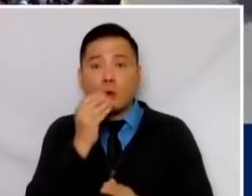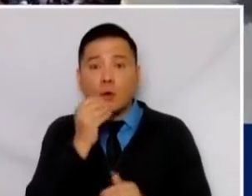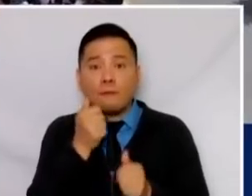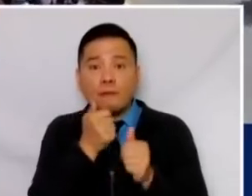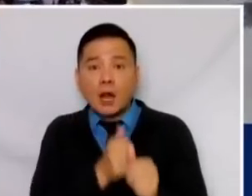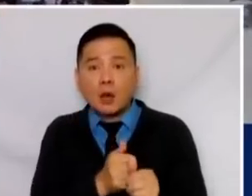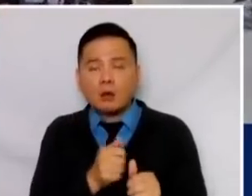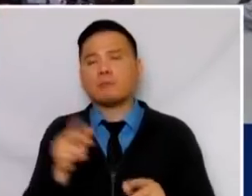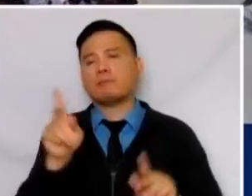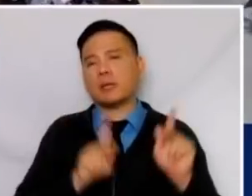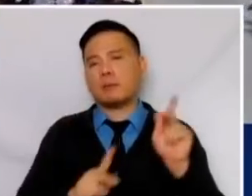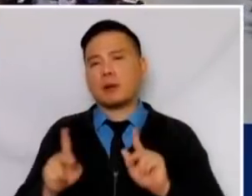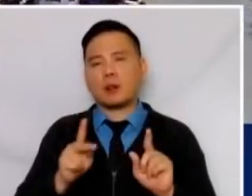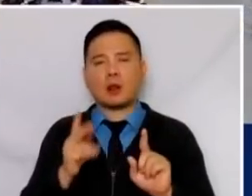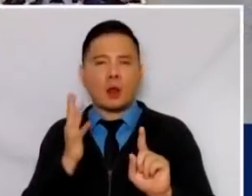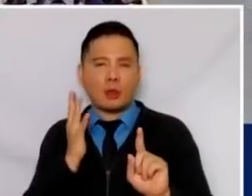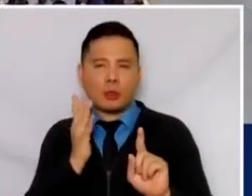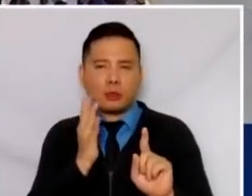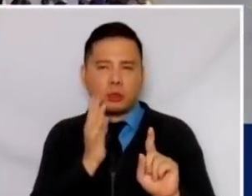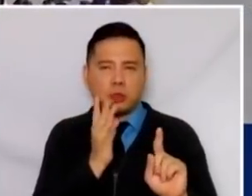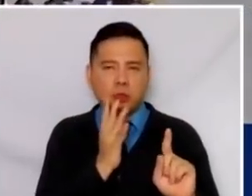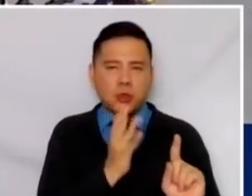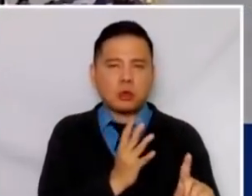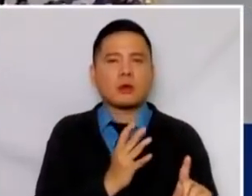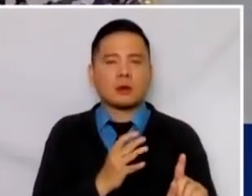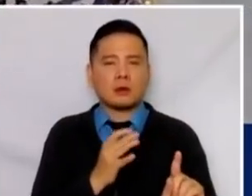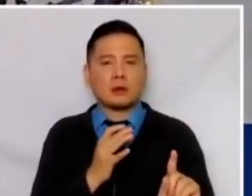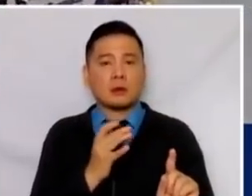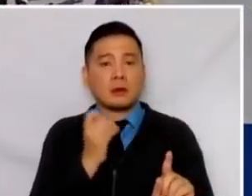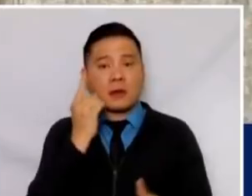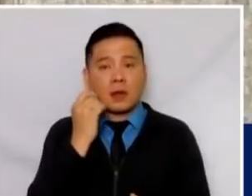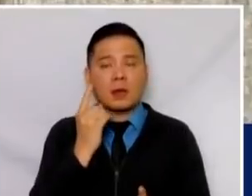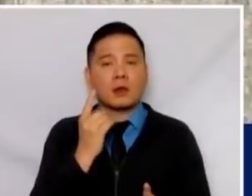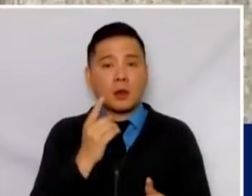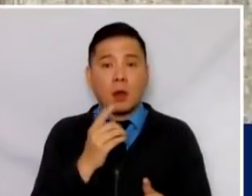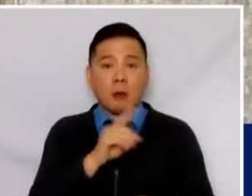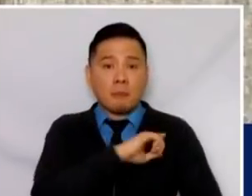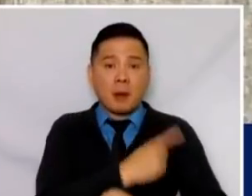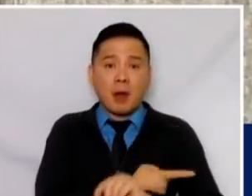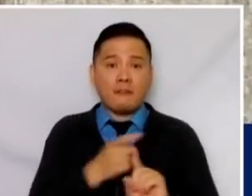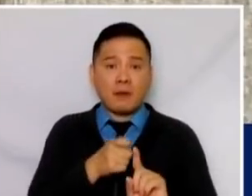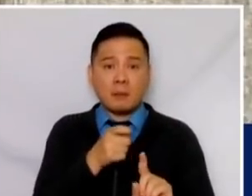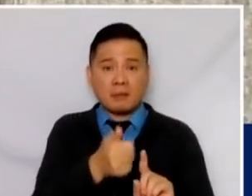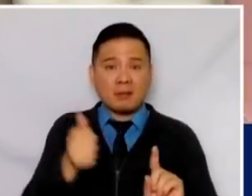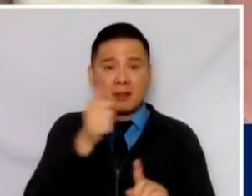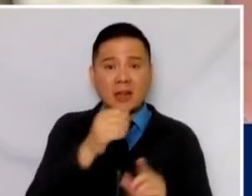ibig sabihin ng people power. So nagawa dati,